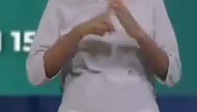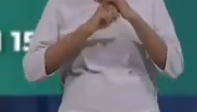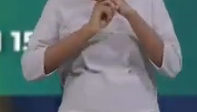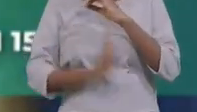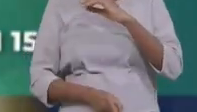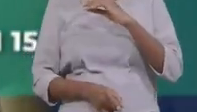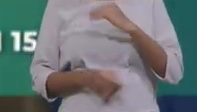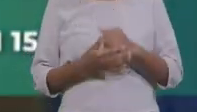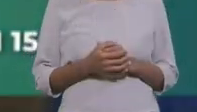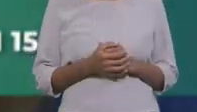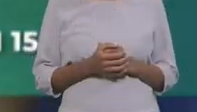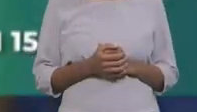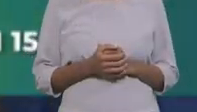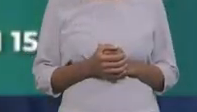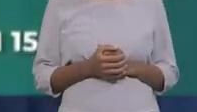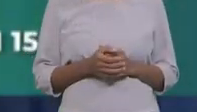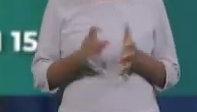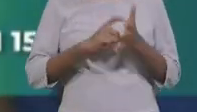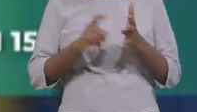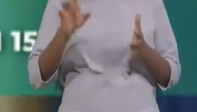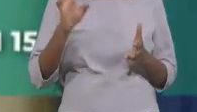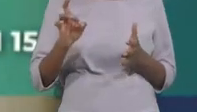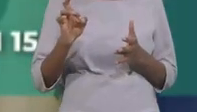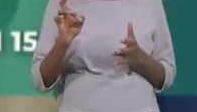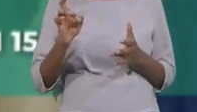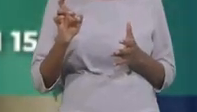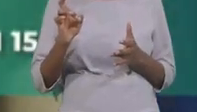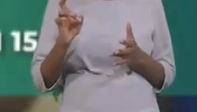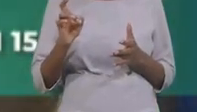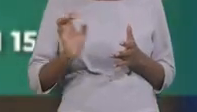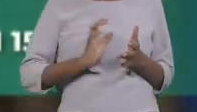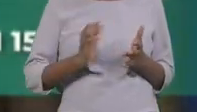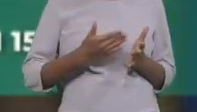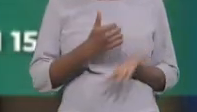Et nous sommes échappés.